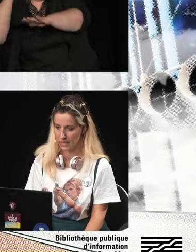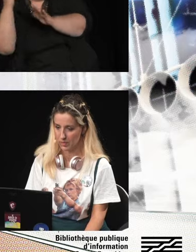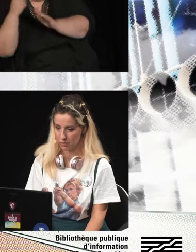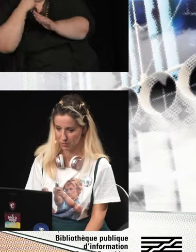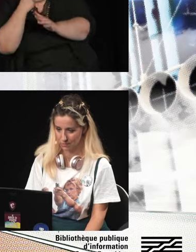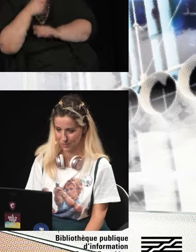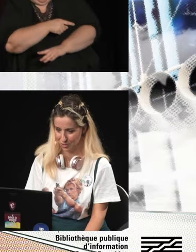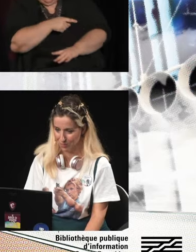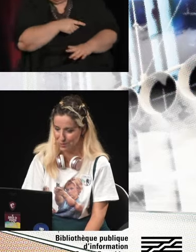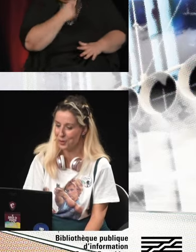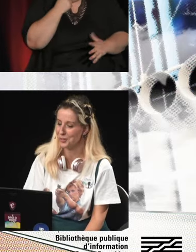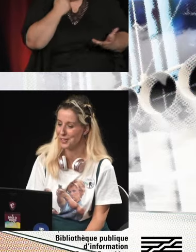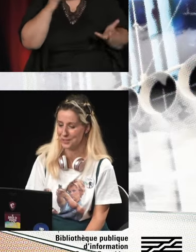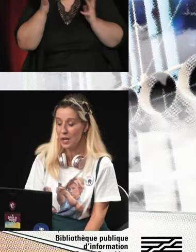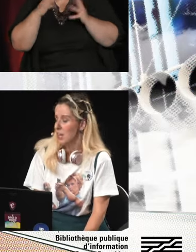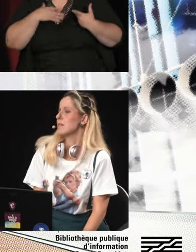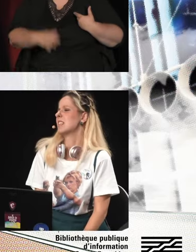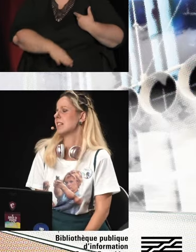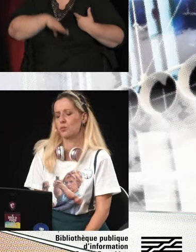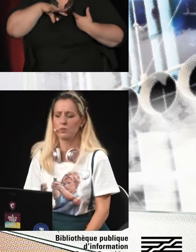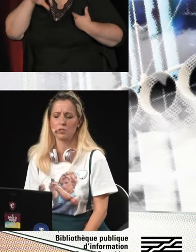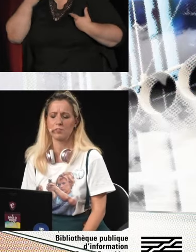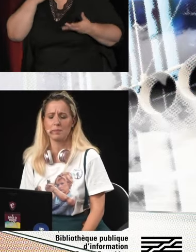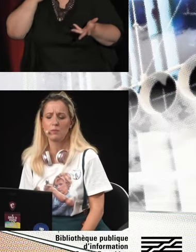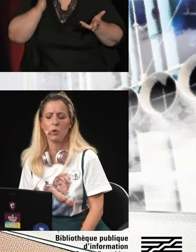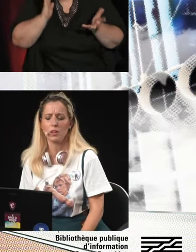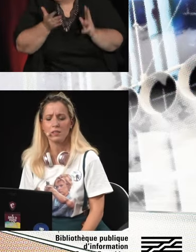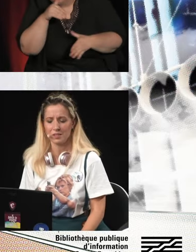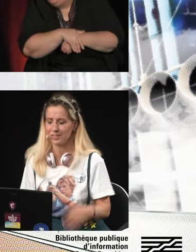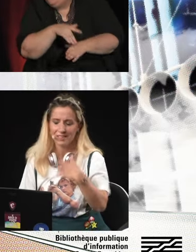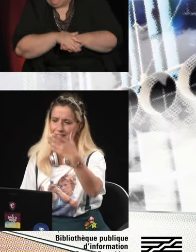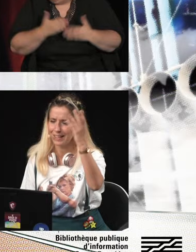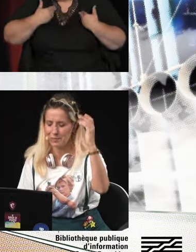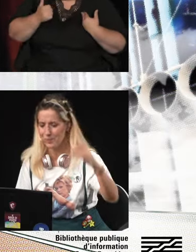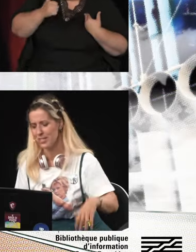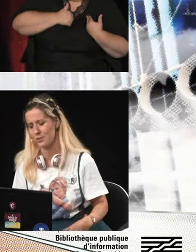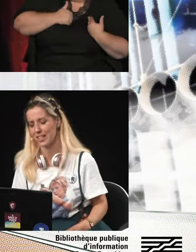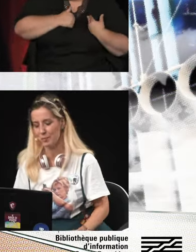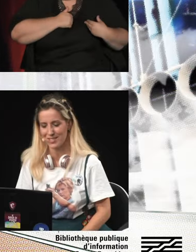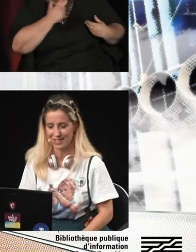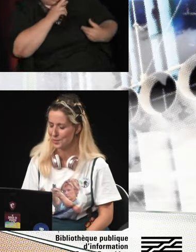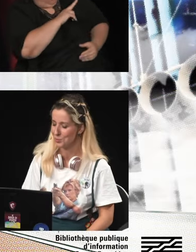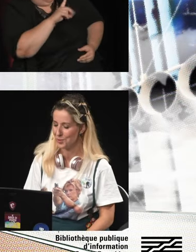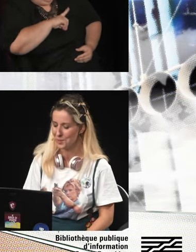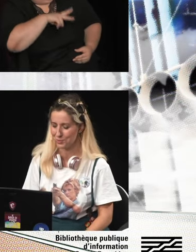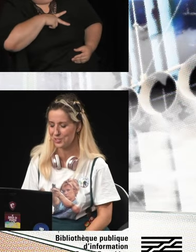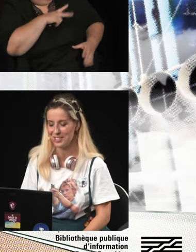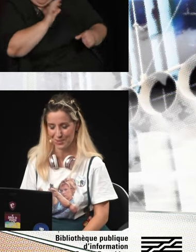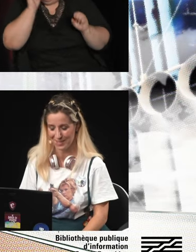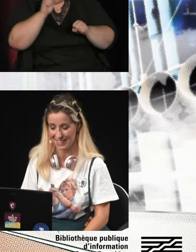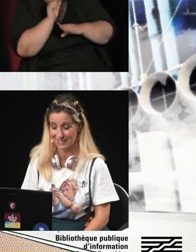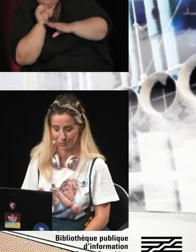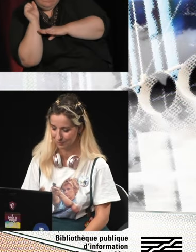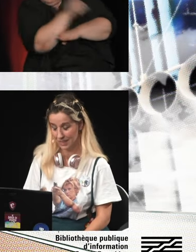parce que je suis... Bah bien sûr, parce que j'ai beaucoup d'orgueil. Peut-être ça se trouve, je vais battre mon record à la BPI, ce sera hyper stylé pour le